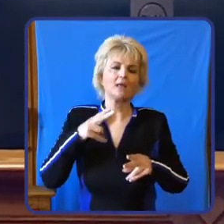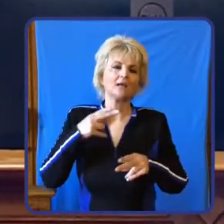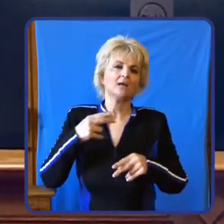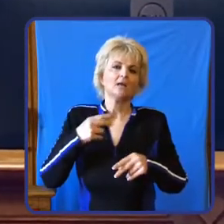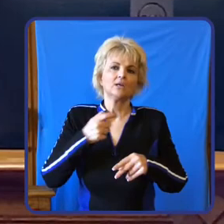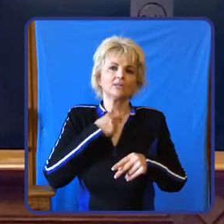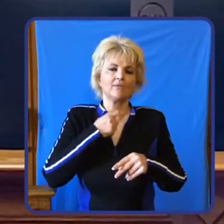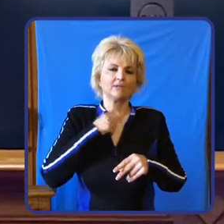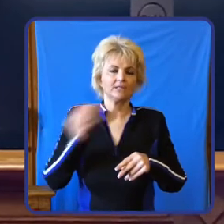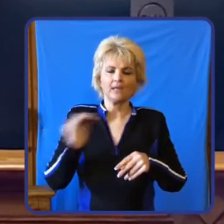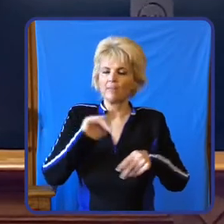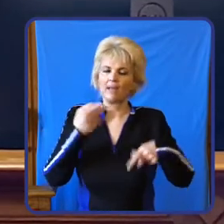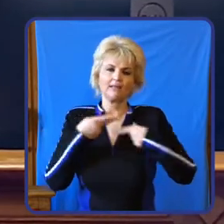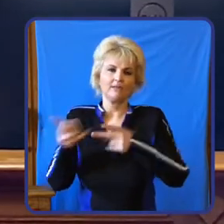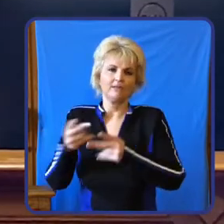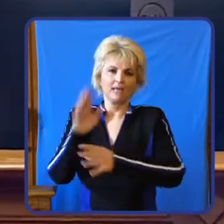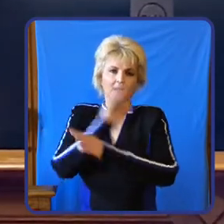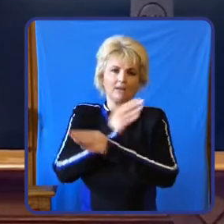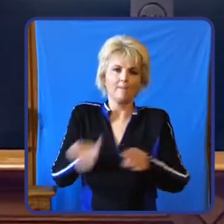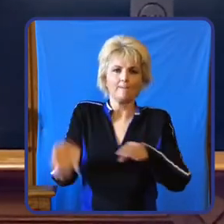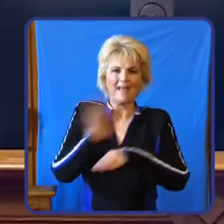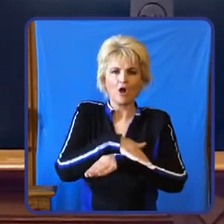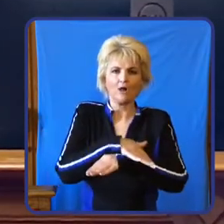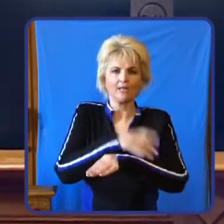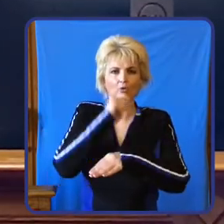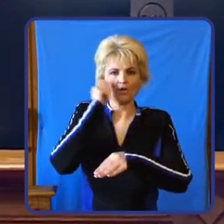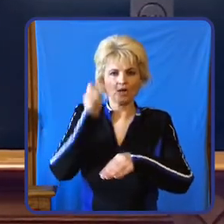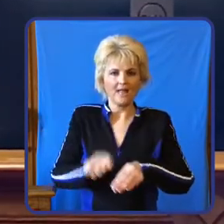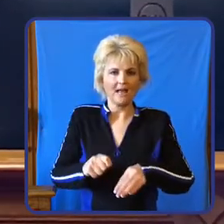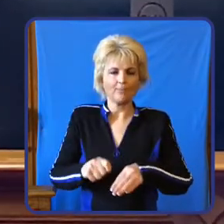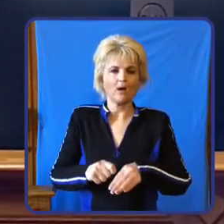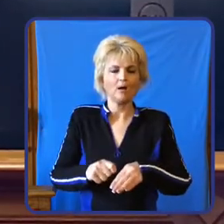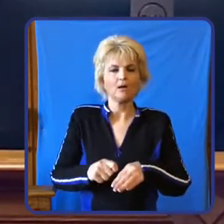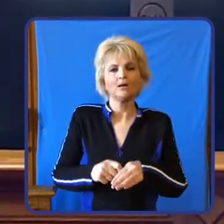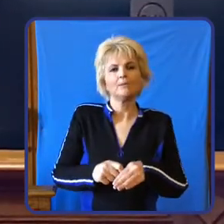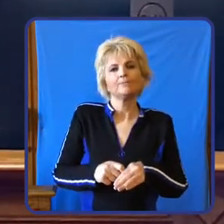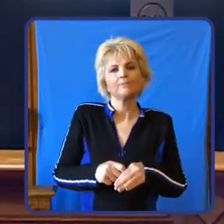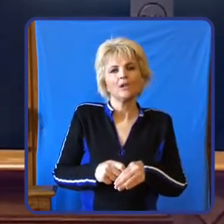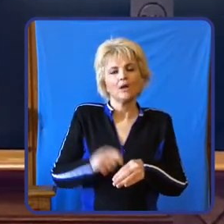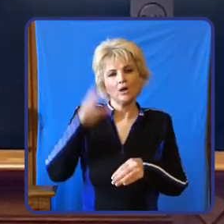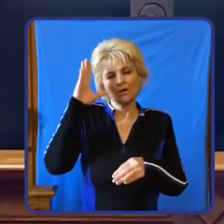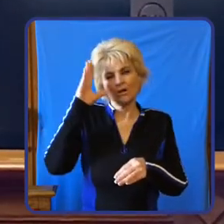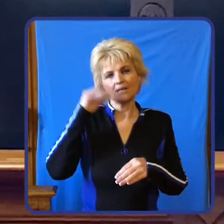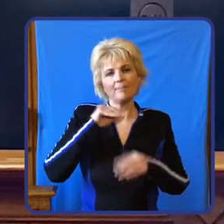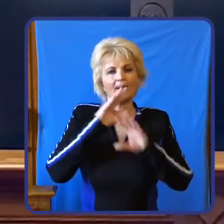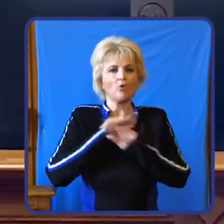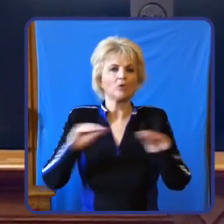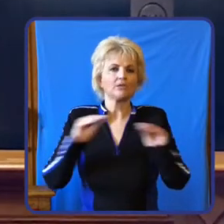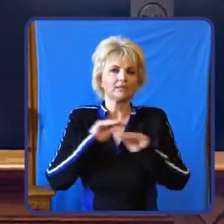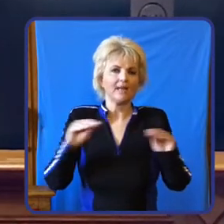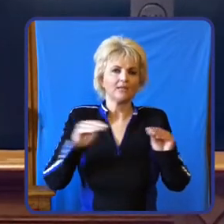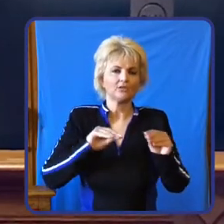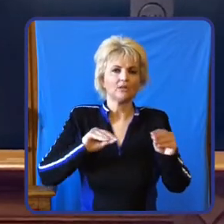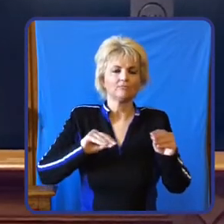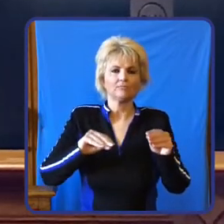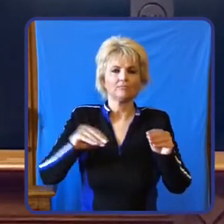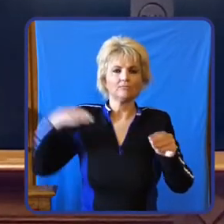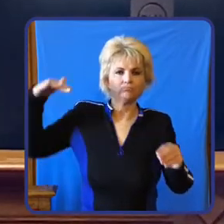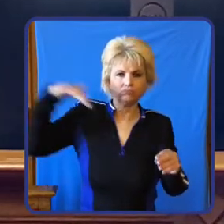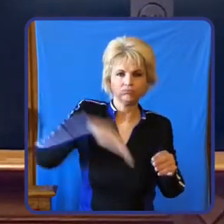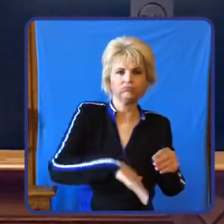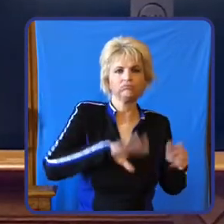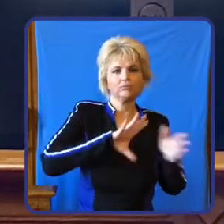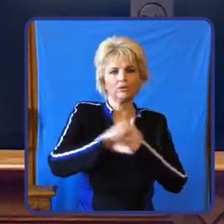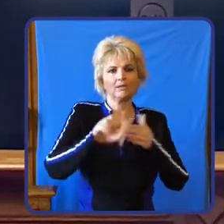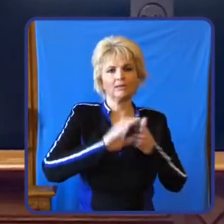gyermekeiket ne vigyék el meghagyni Ukrajnába. Amíg a propaganda gépezetnek kitett embereknek az oktatását lezűlesztik, hogy a legnagyobb